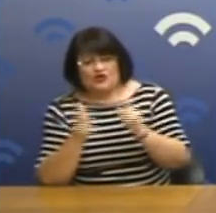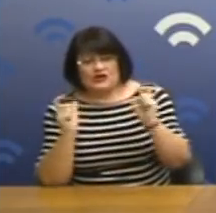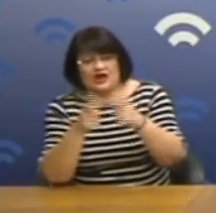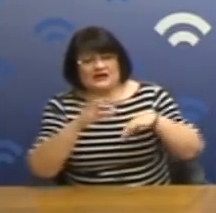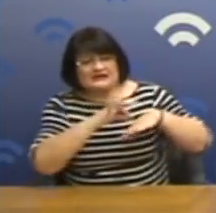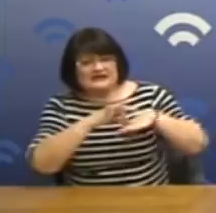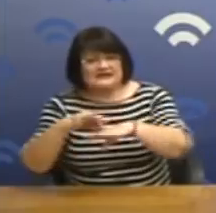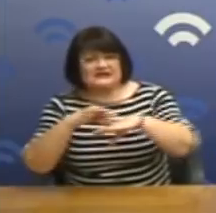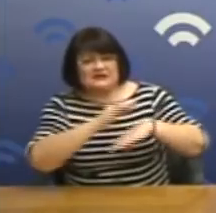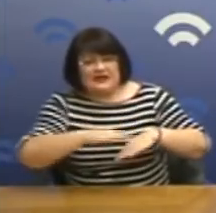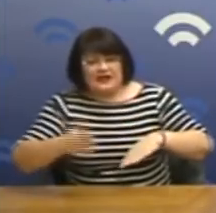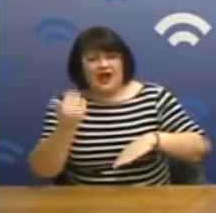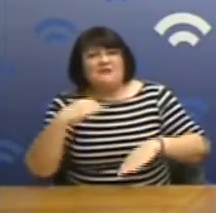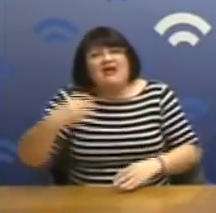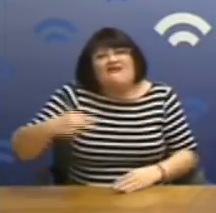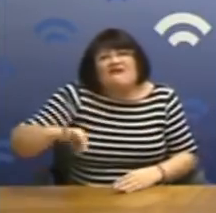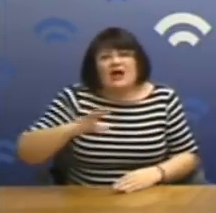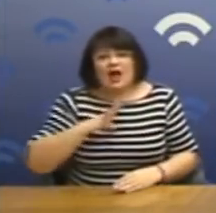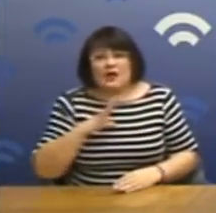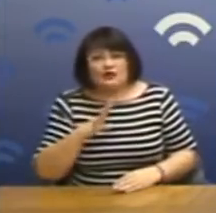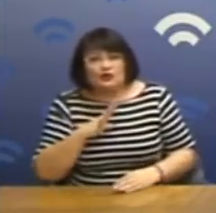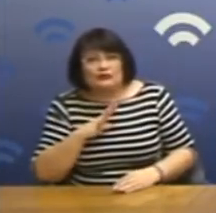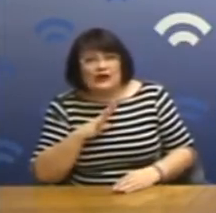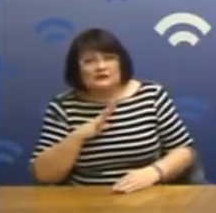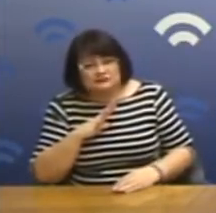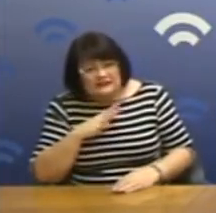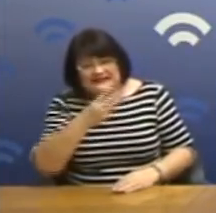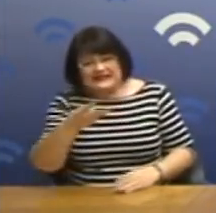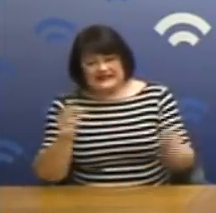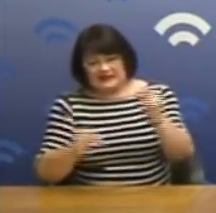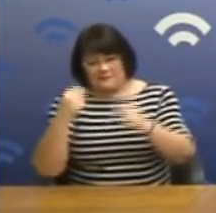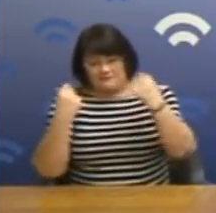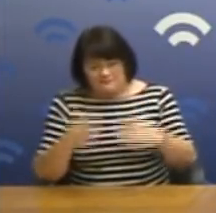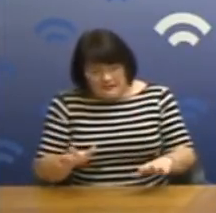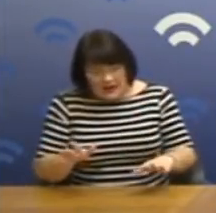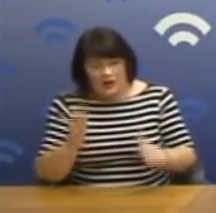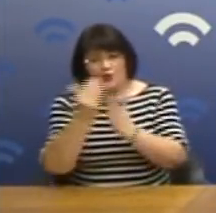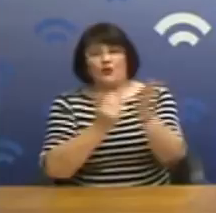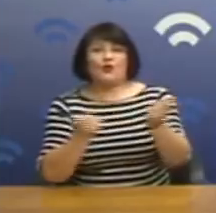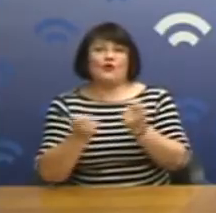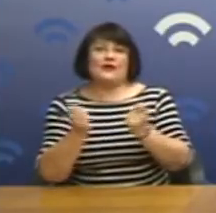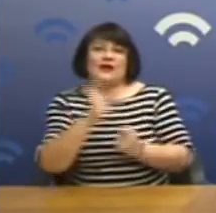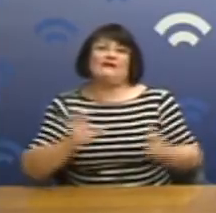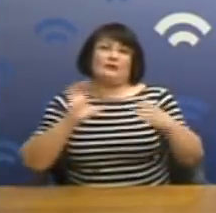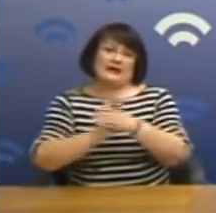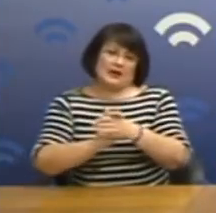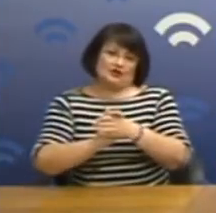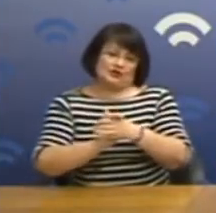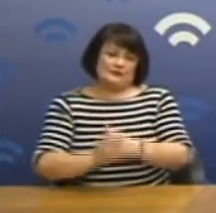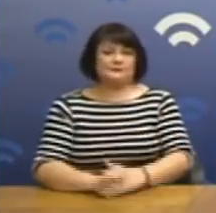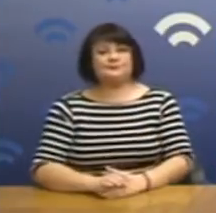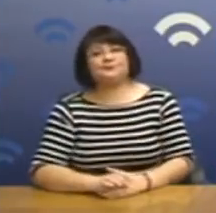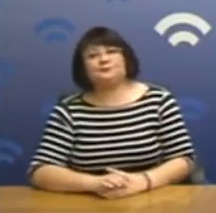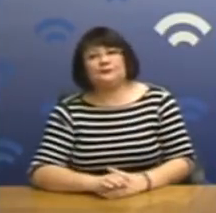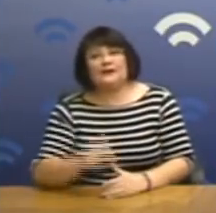ασυνόδευτων παιδιών, ευάλωτων ατόμων, που έχει ήδη ψηφιστεί από το ΣΥΡΙΖΑ με βάση οδηγία της Ευρωπαϊκής Ένωσης.